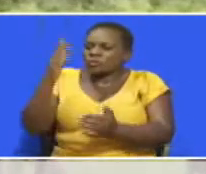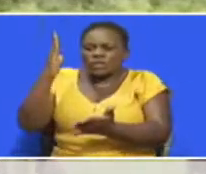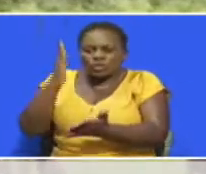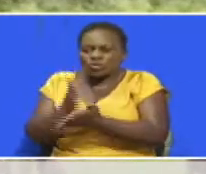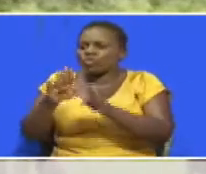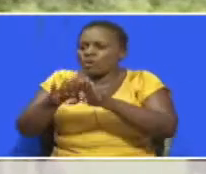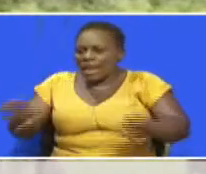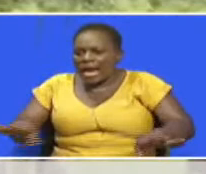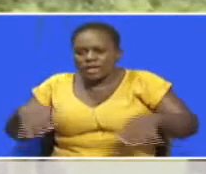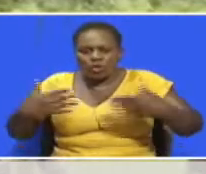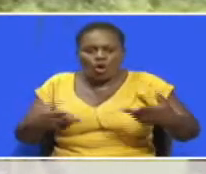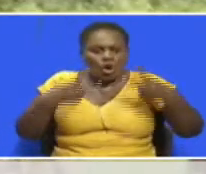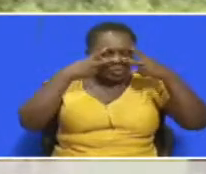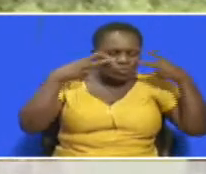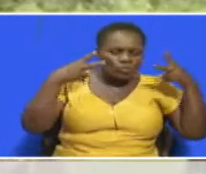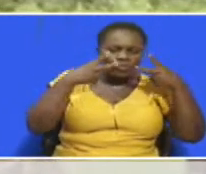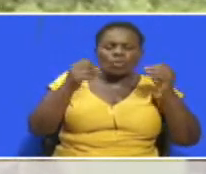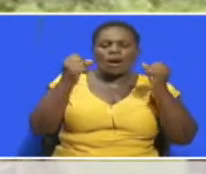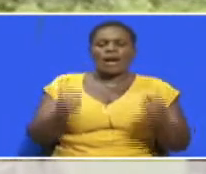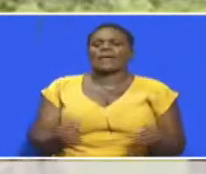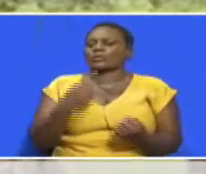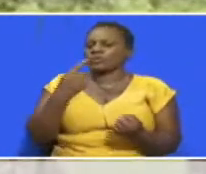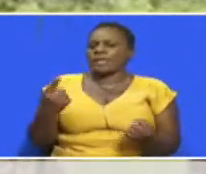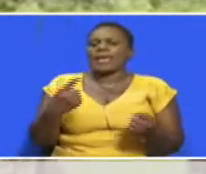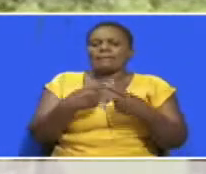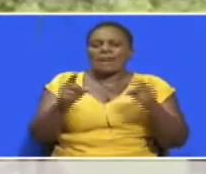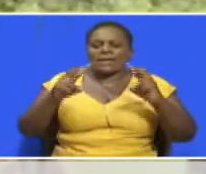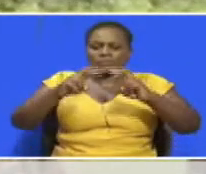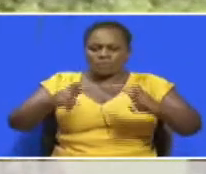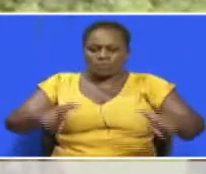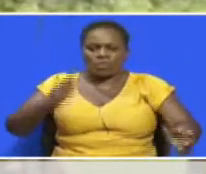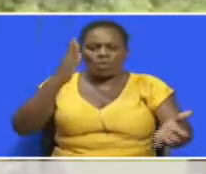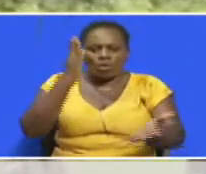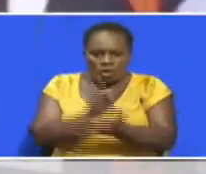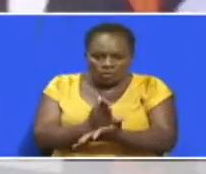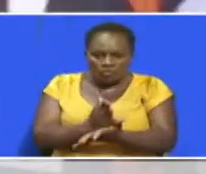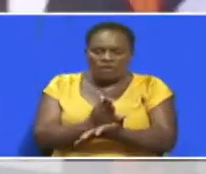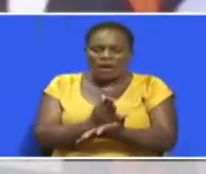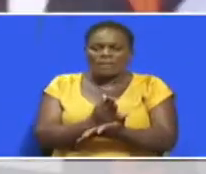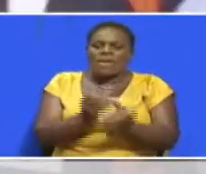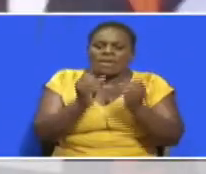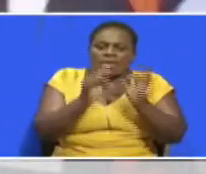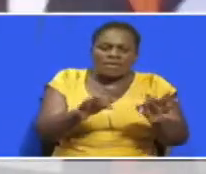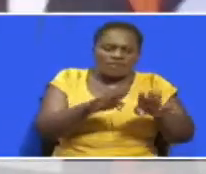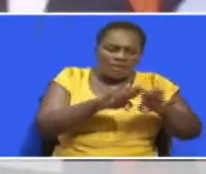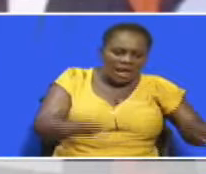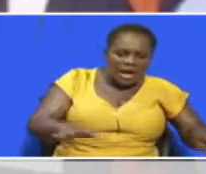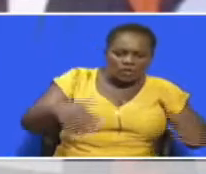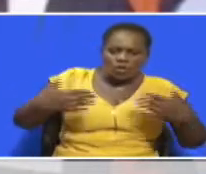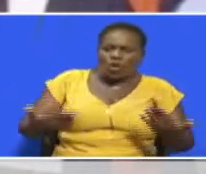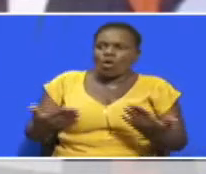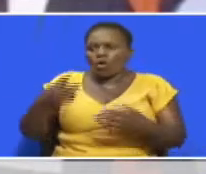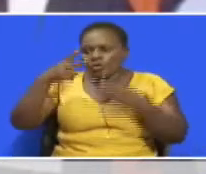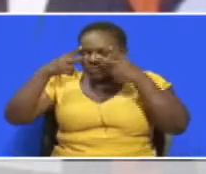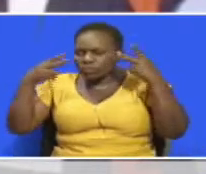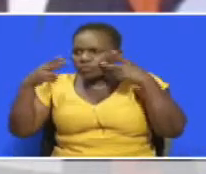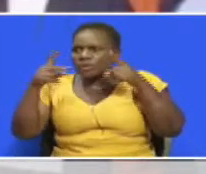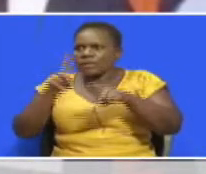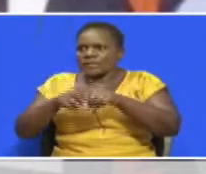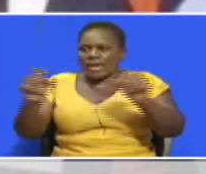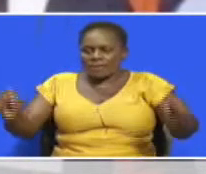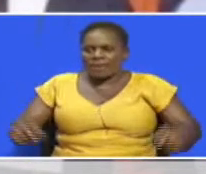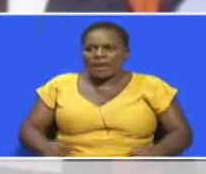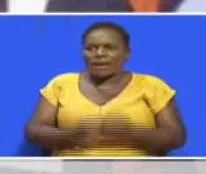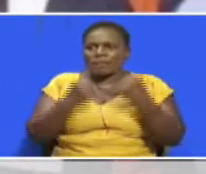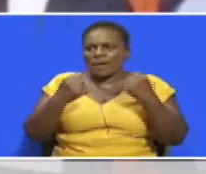kama zimehusiana ama hazihusiani, lakini uchunguzi utakuja kutudhibitishia kama kuna uhusiano ama hakuna. Na haya ilipokuwa yakitendeka